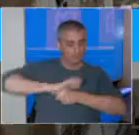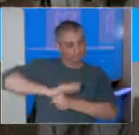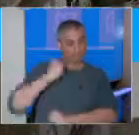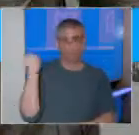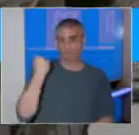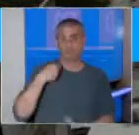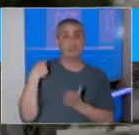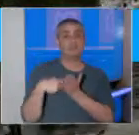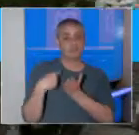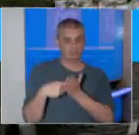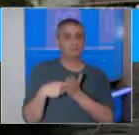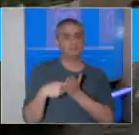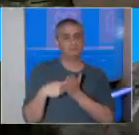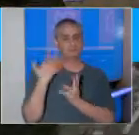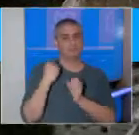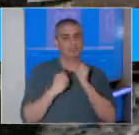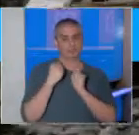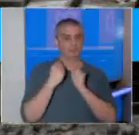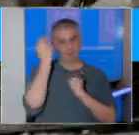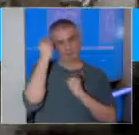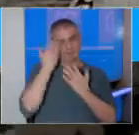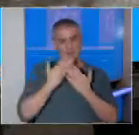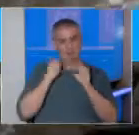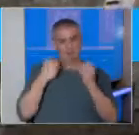זאת אומרת כנסות, יהיה מאוד קשה לתלמודי התורה